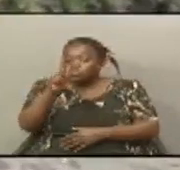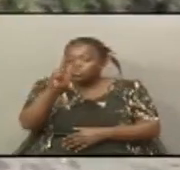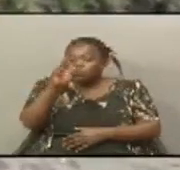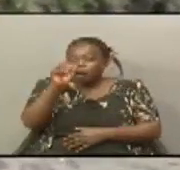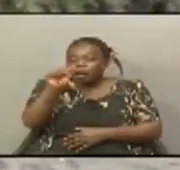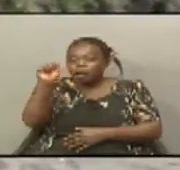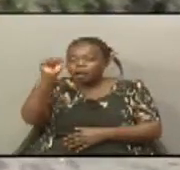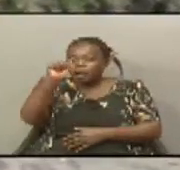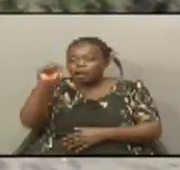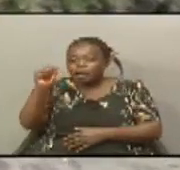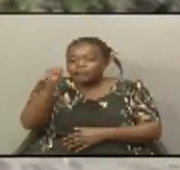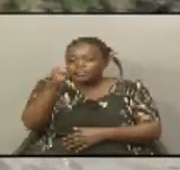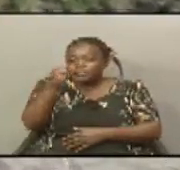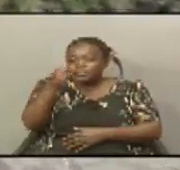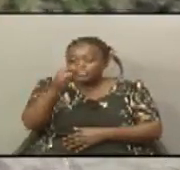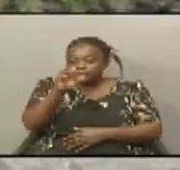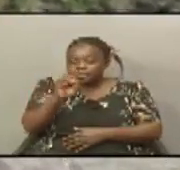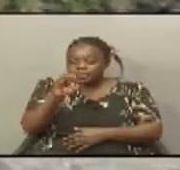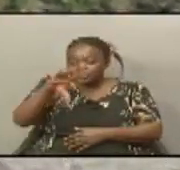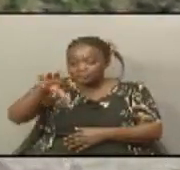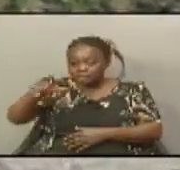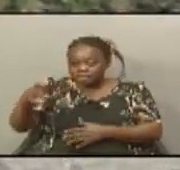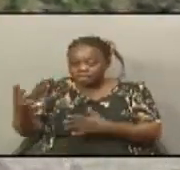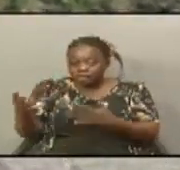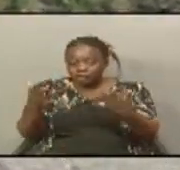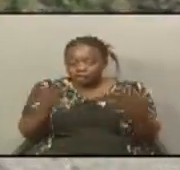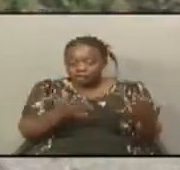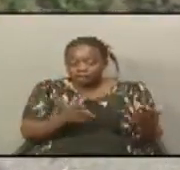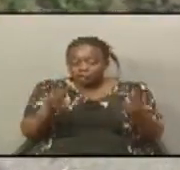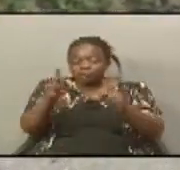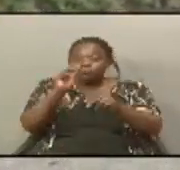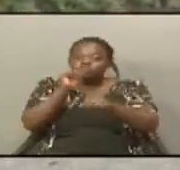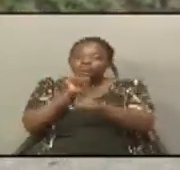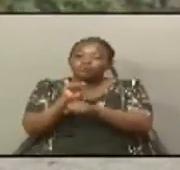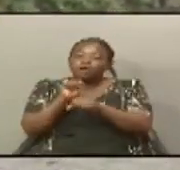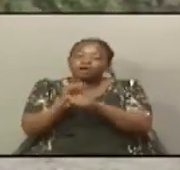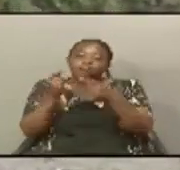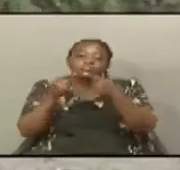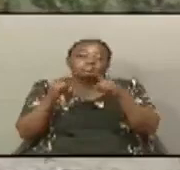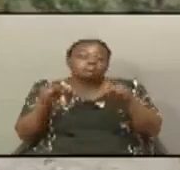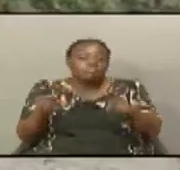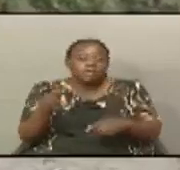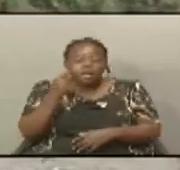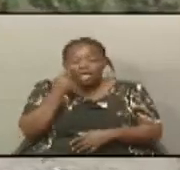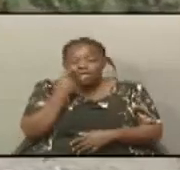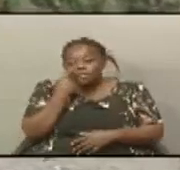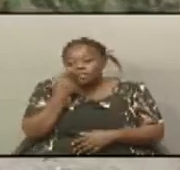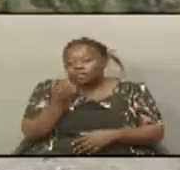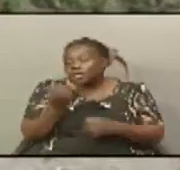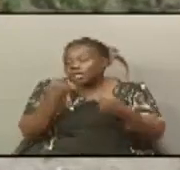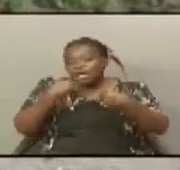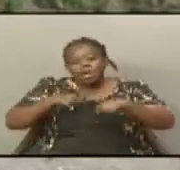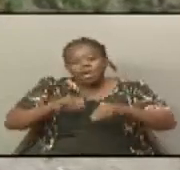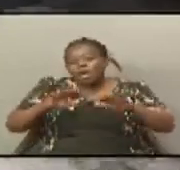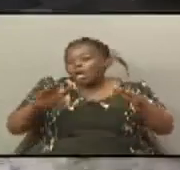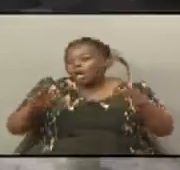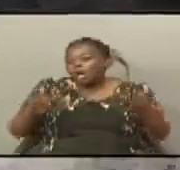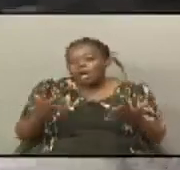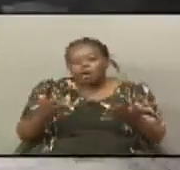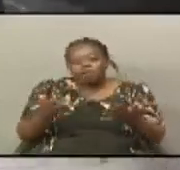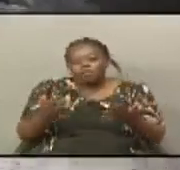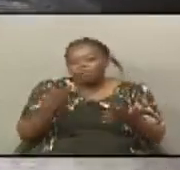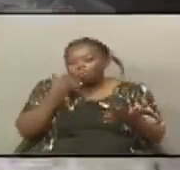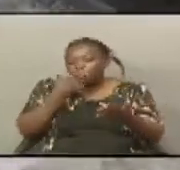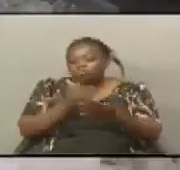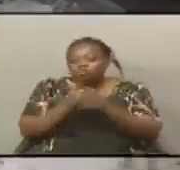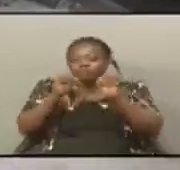Nyamwamba tulikubi bakaleta abahindi ngumeta kukikorao chonka ni ndora nkore bakosere terinungi.